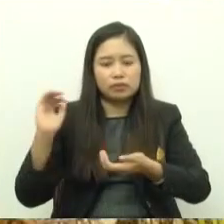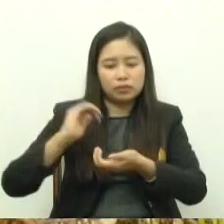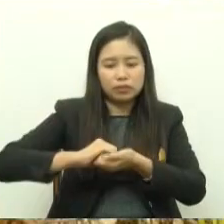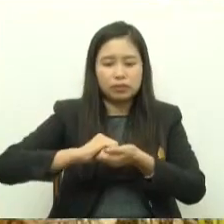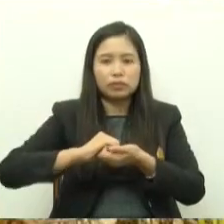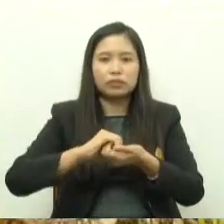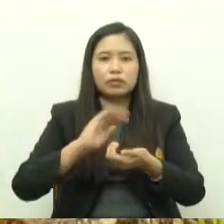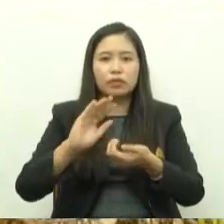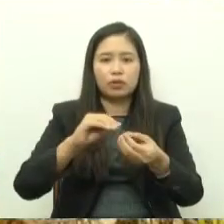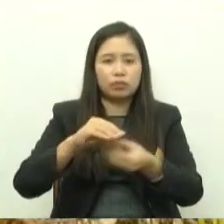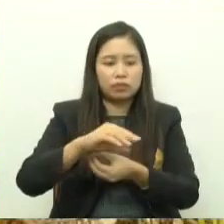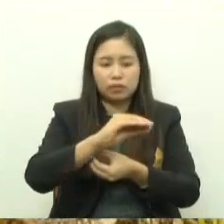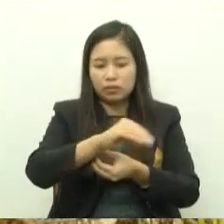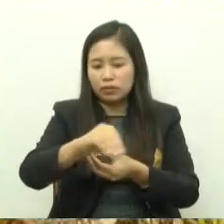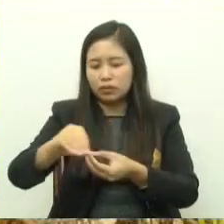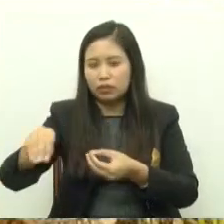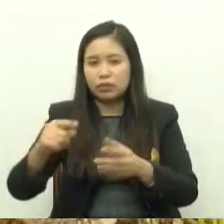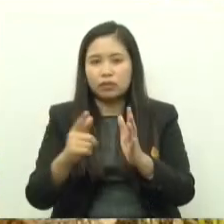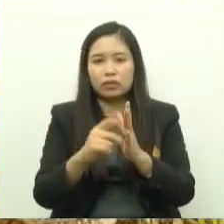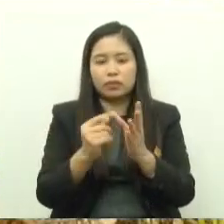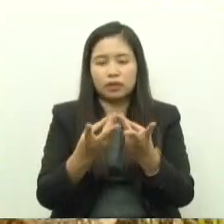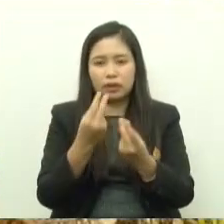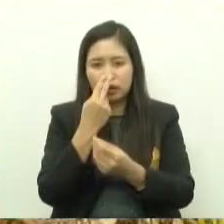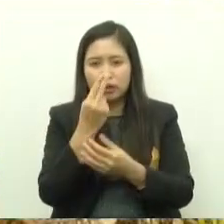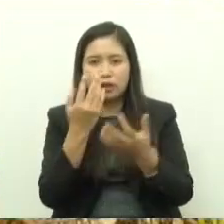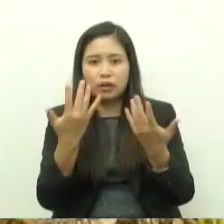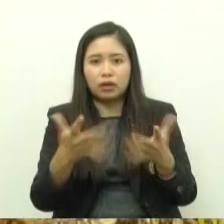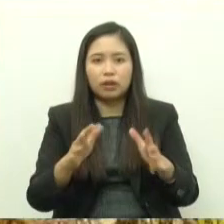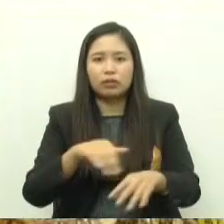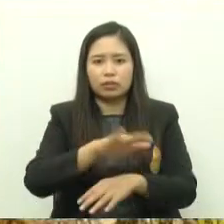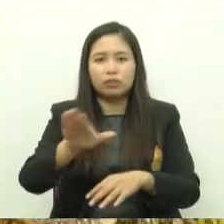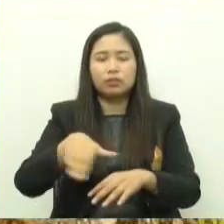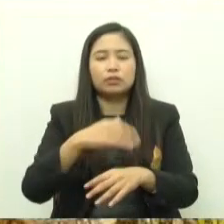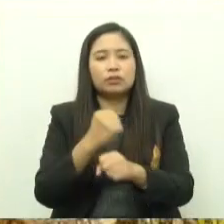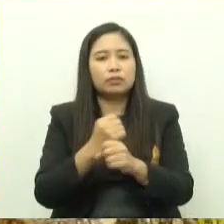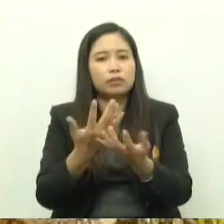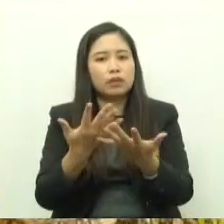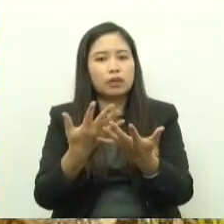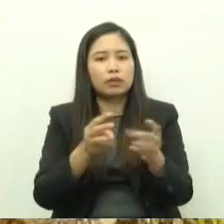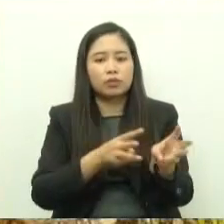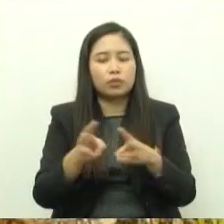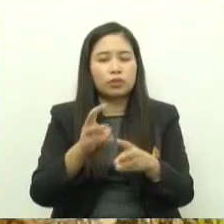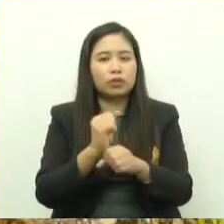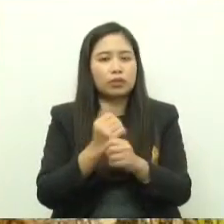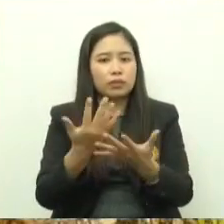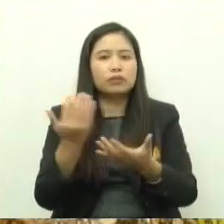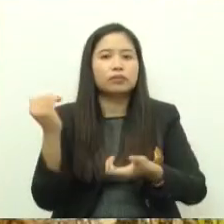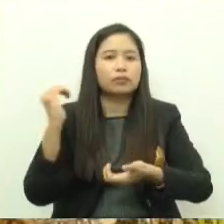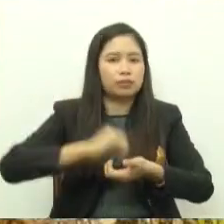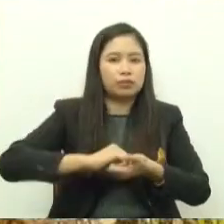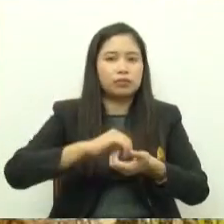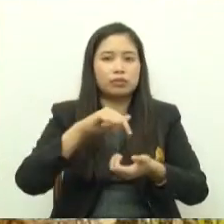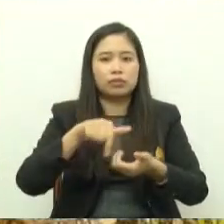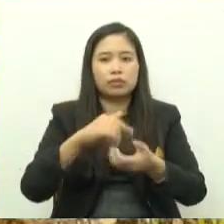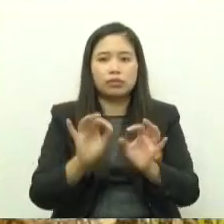ภาคีเครือข่ายเป็นสิ่งพิสูจน์แล้วว่าเราทำสำเร็จได้ถ้าหากมีพลังความร่วมมือและมีการออก